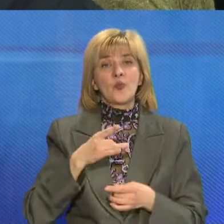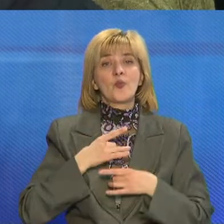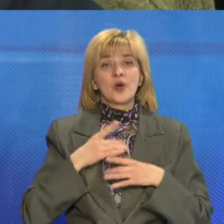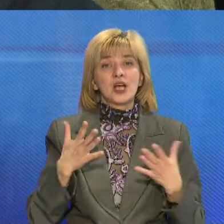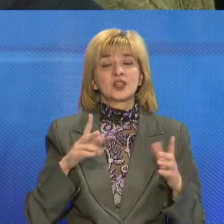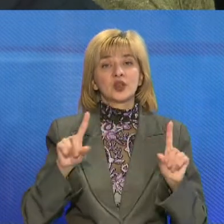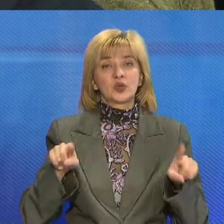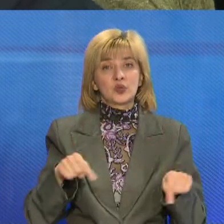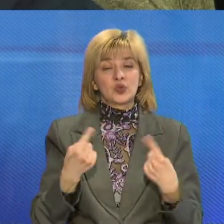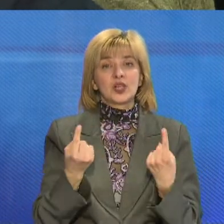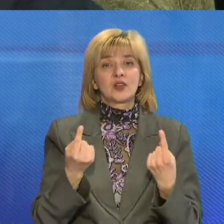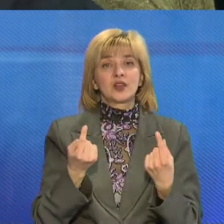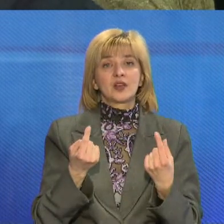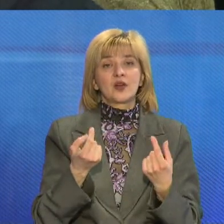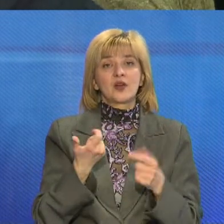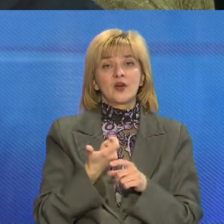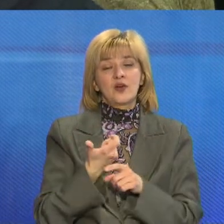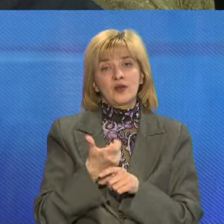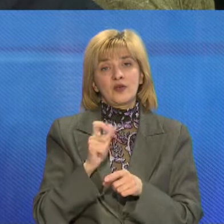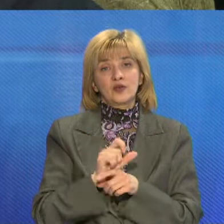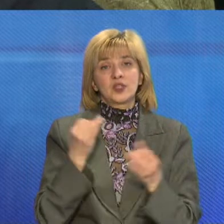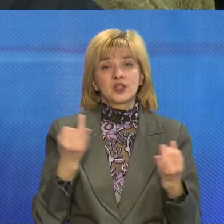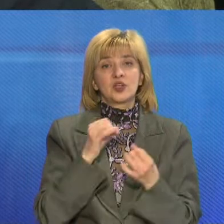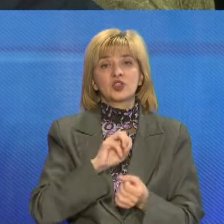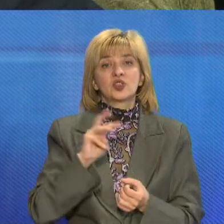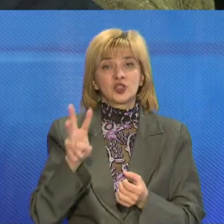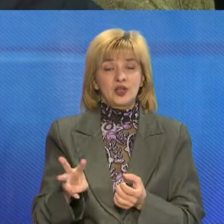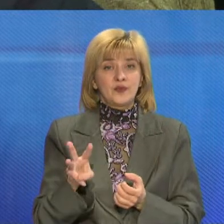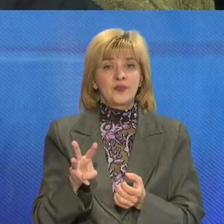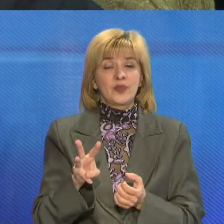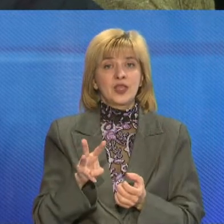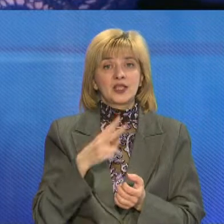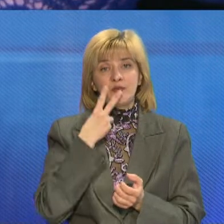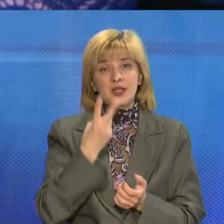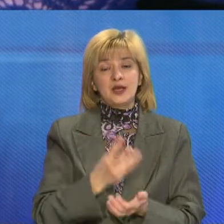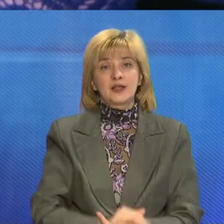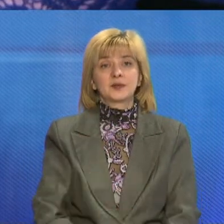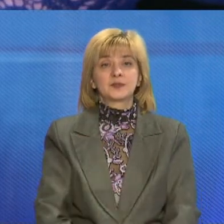праздники устраивать тоже гораздо интереснее даже, чем смотреть.